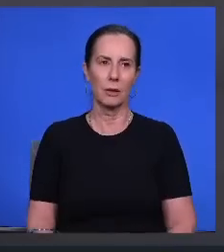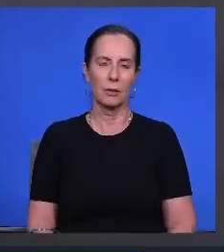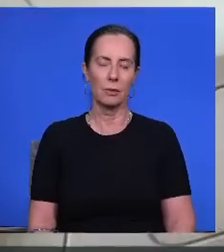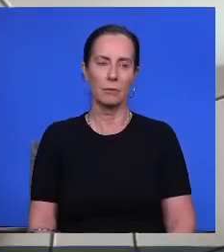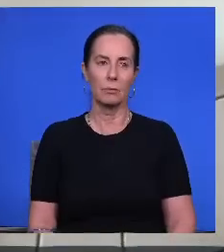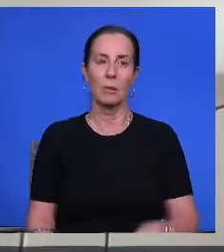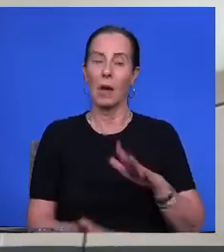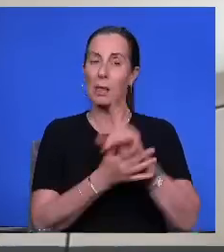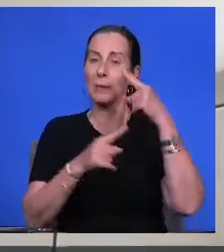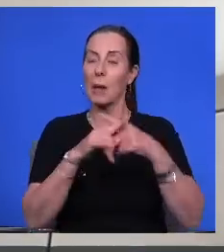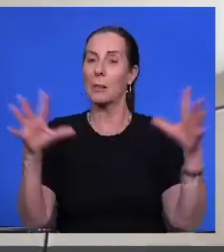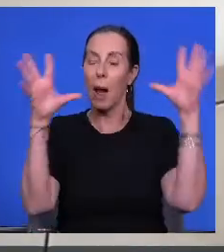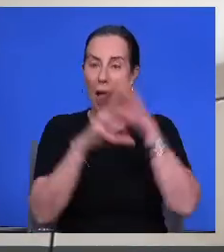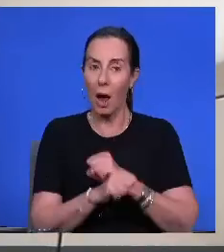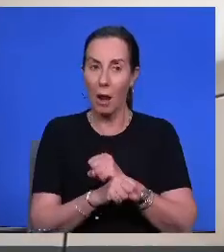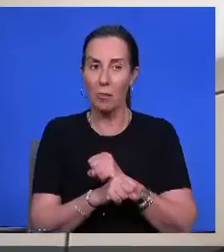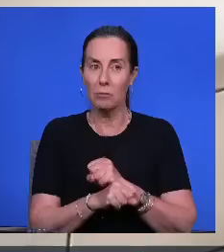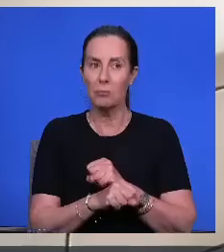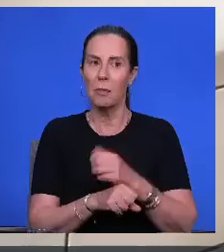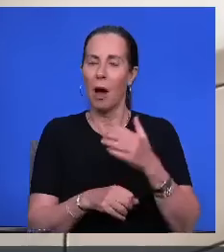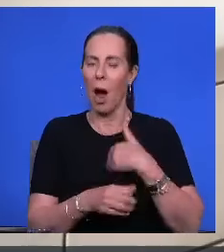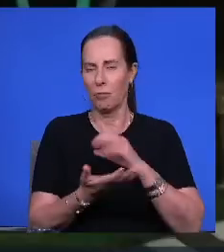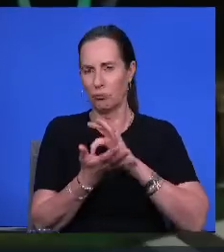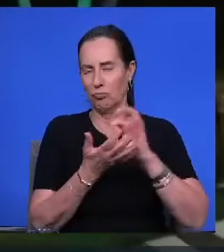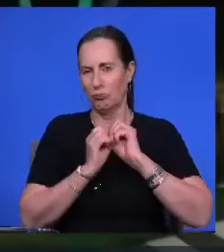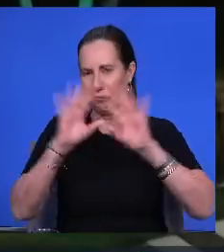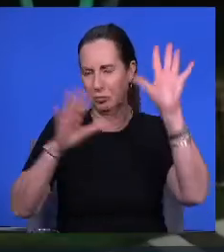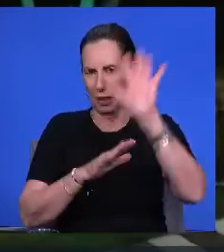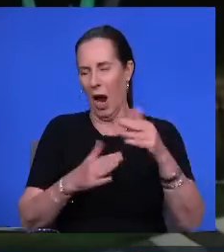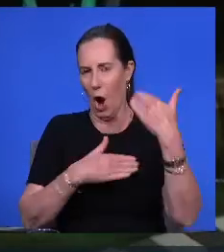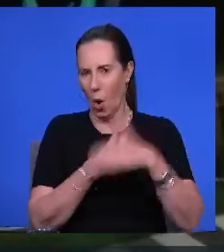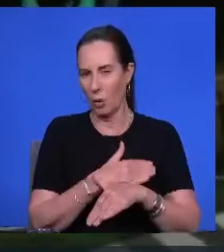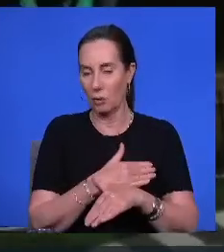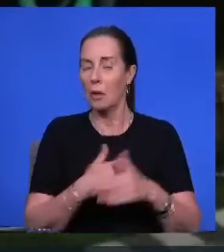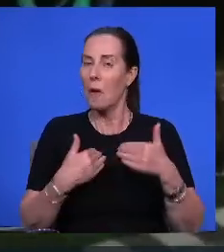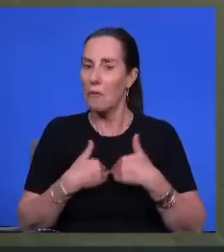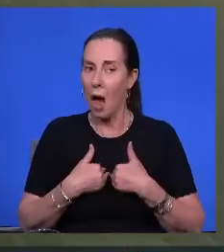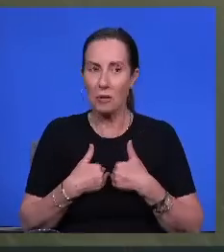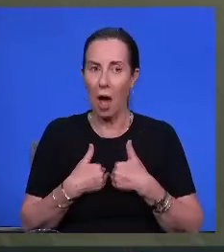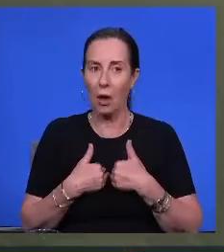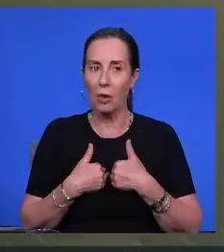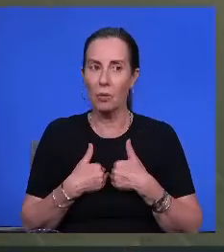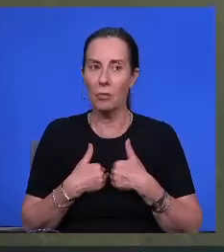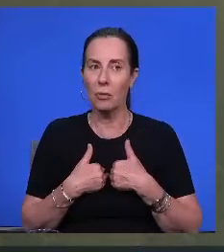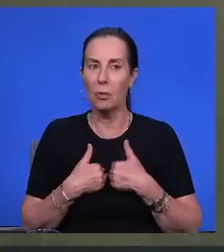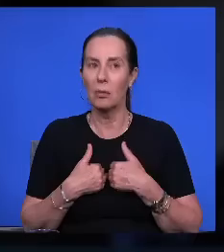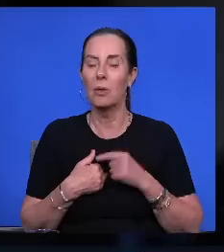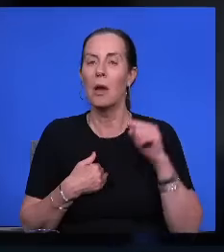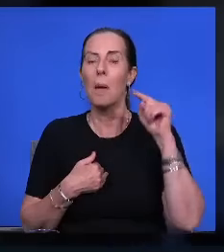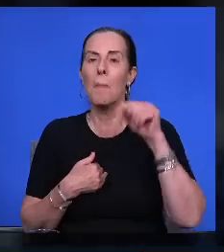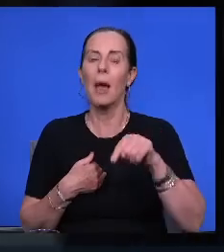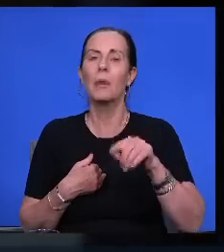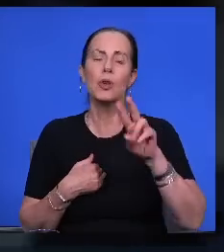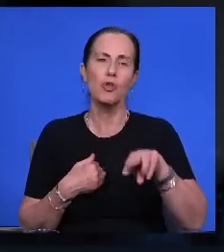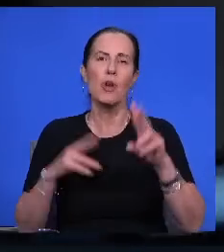11:30 בלילה צוותי השידור מעבירים דיווח אחרון, ואנחנו פותחים את הלילה בעוטף, בינתיים הפוגה. מה